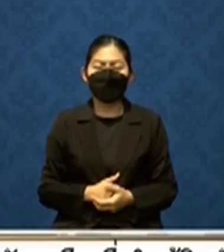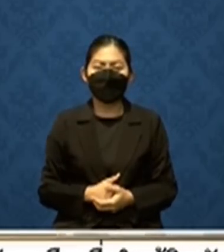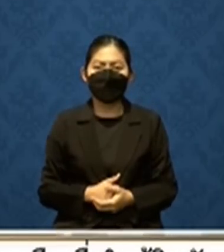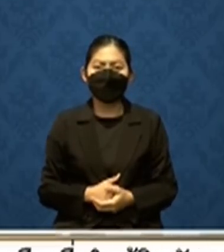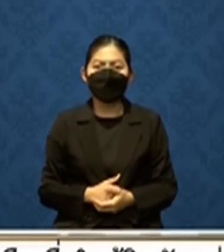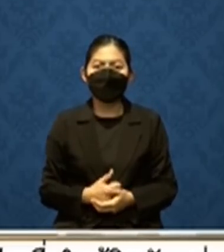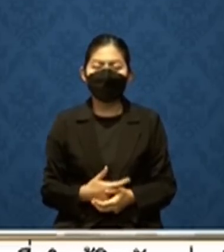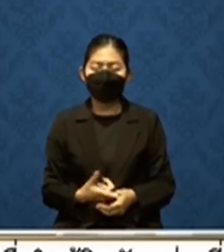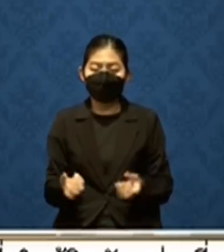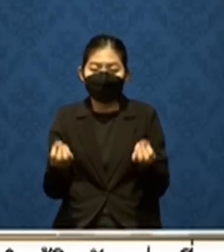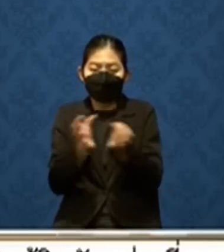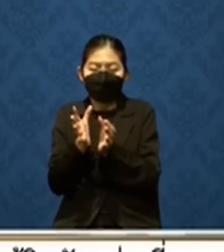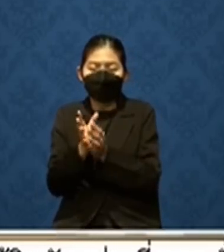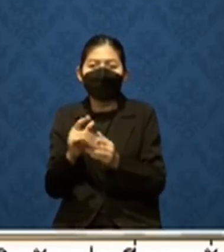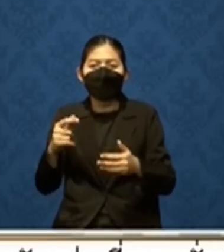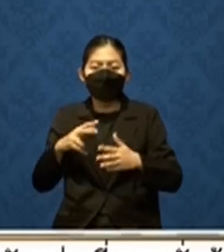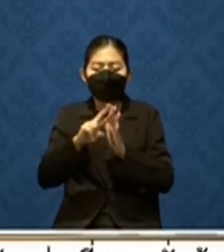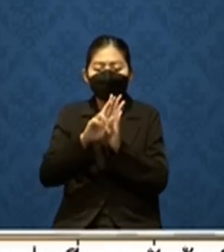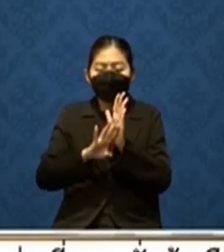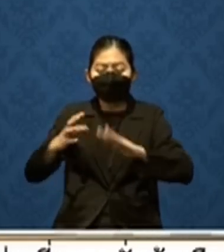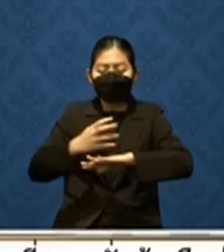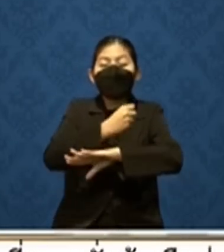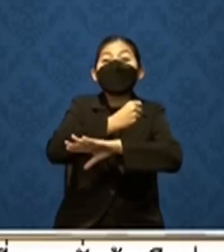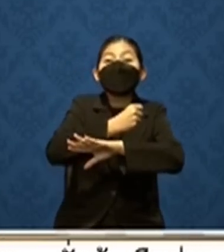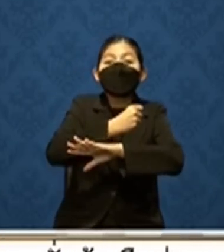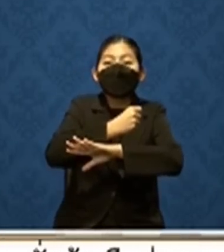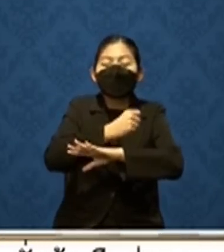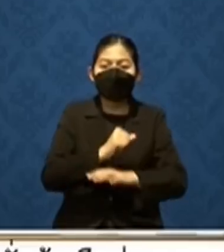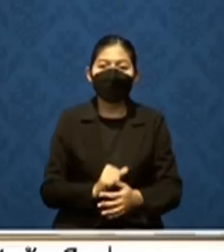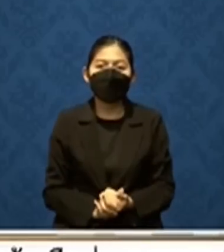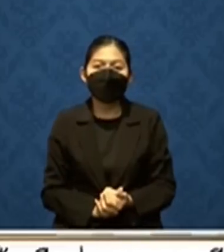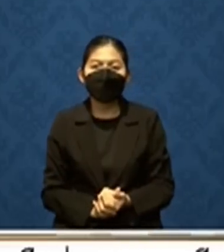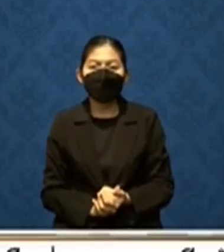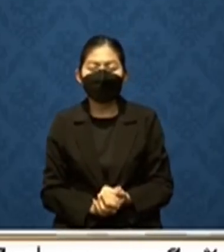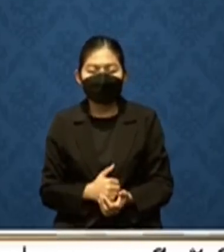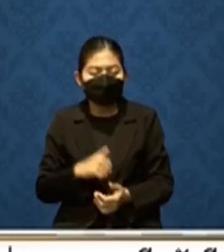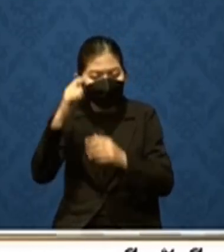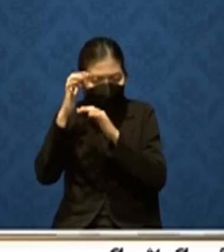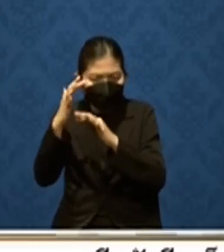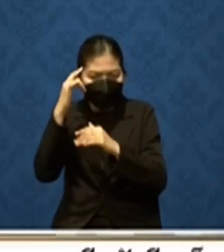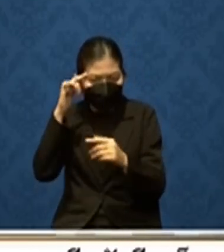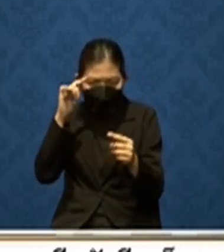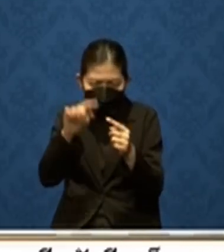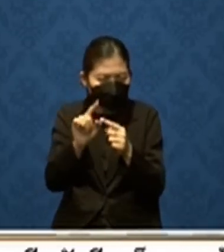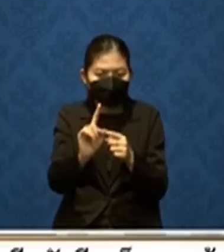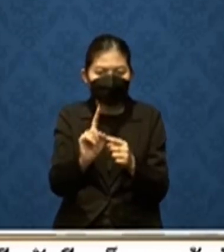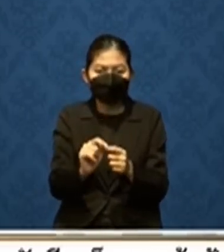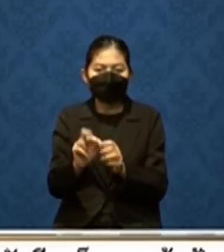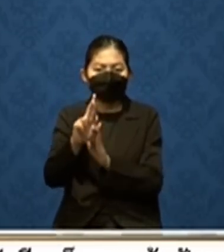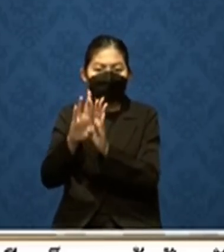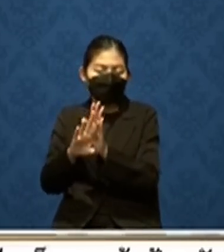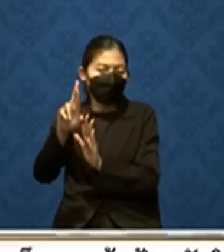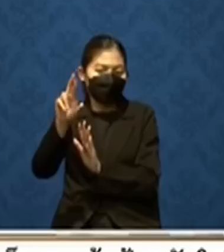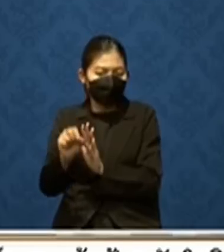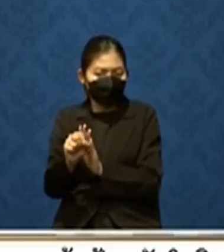มีการทำลายระบบการเมืองธรรมดานครับตัวท่านเองจงใจนะครับทำลายระบบรากสะพาน